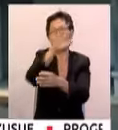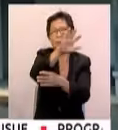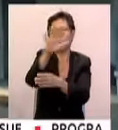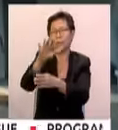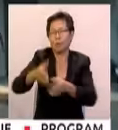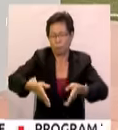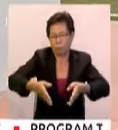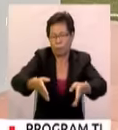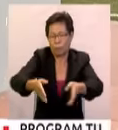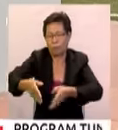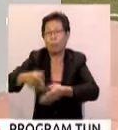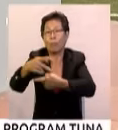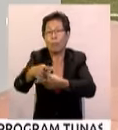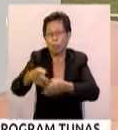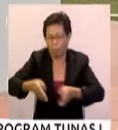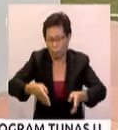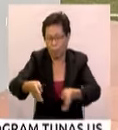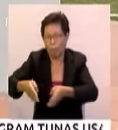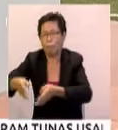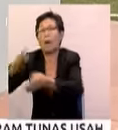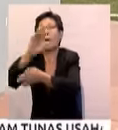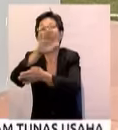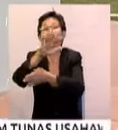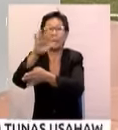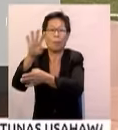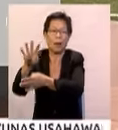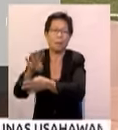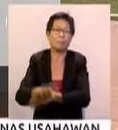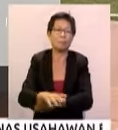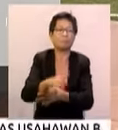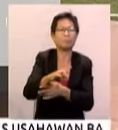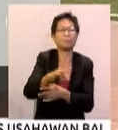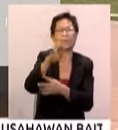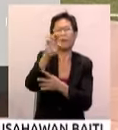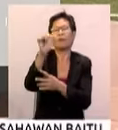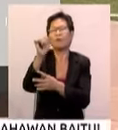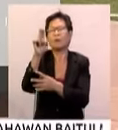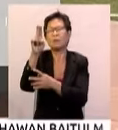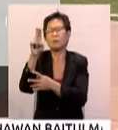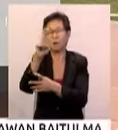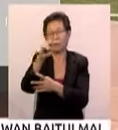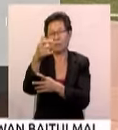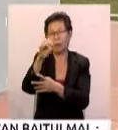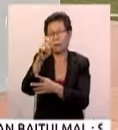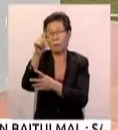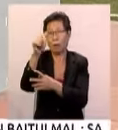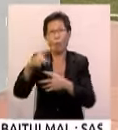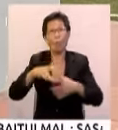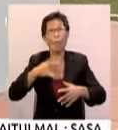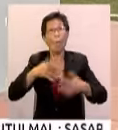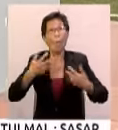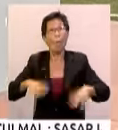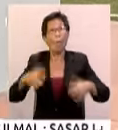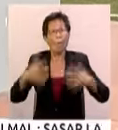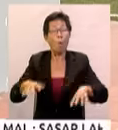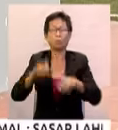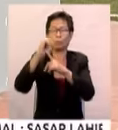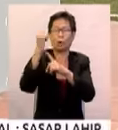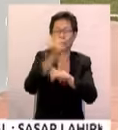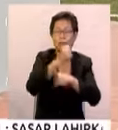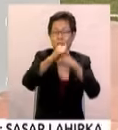saluran. Bahang pilihan raya kecil N27 Rantau semakin terasa. Inilah suasana tempoh